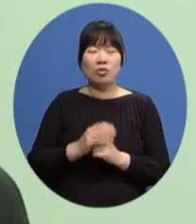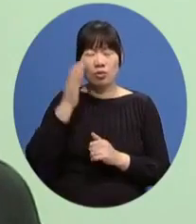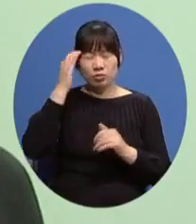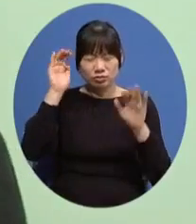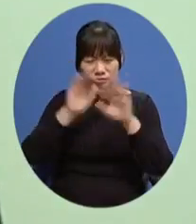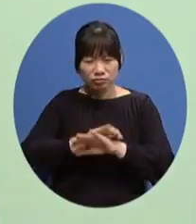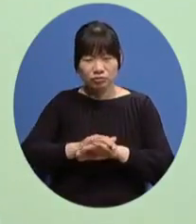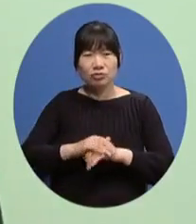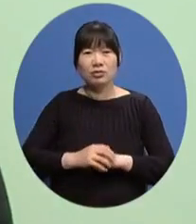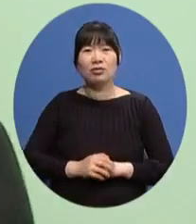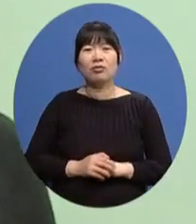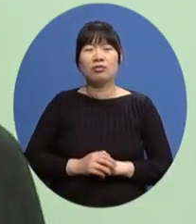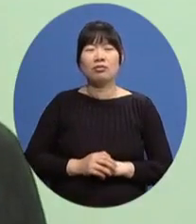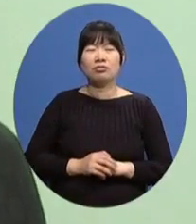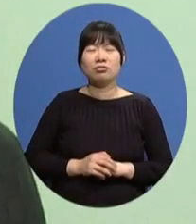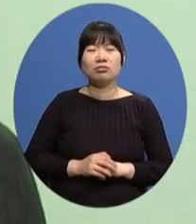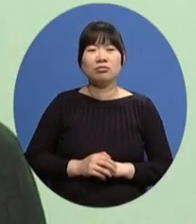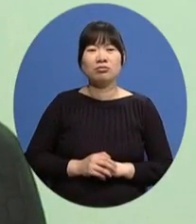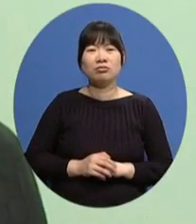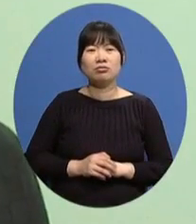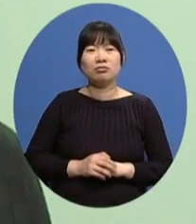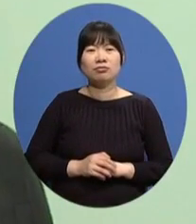거.